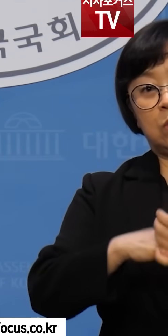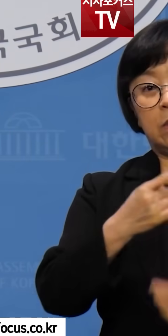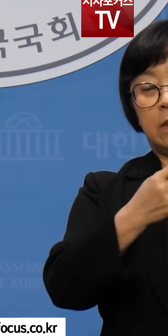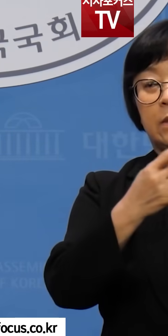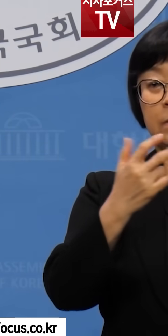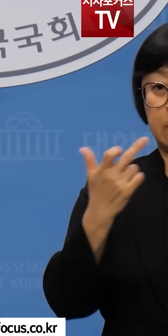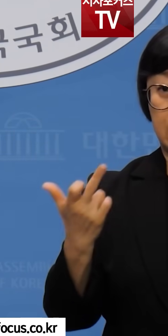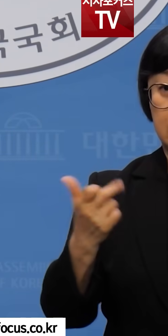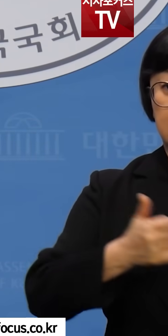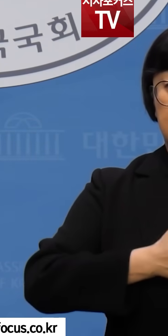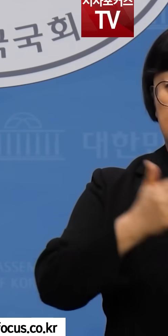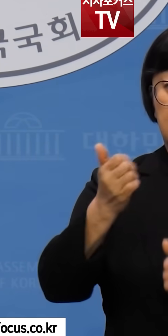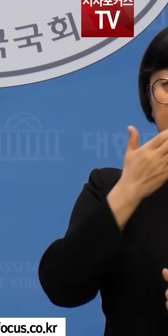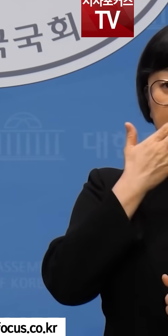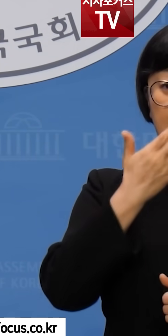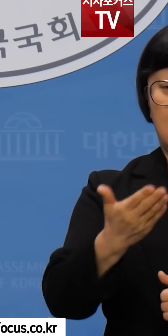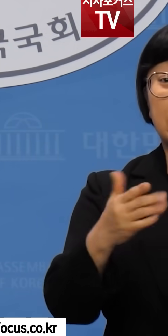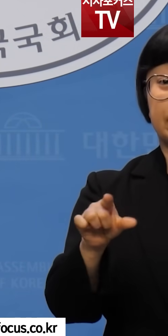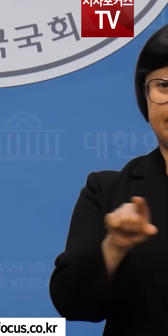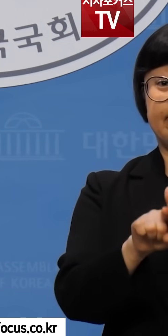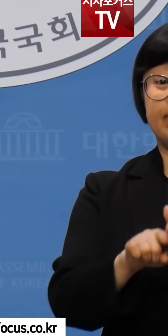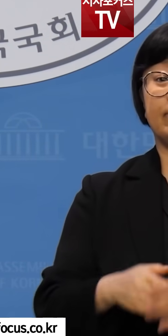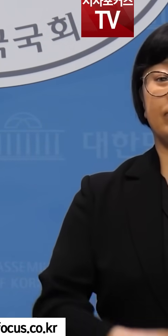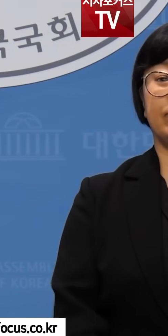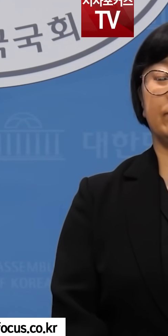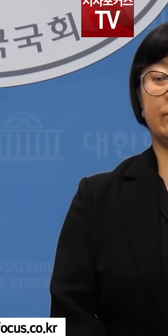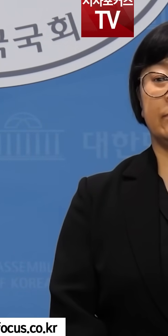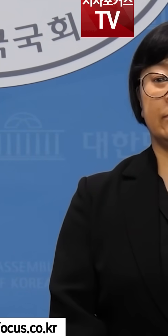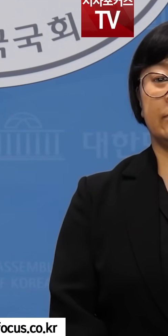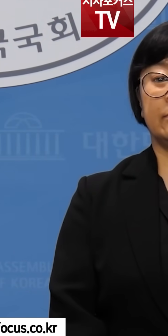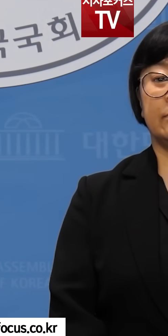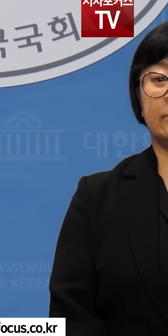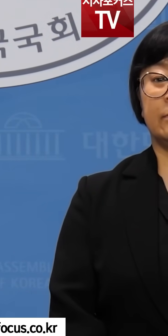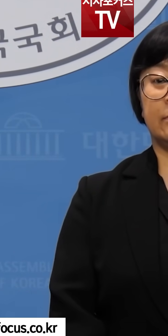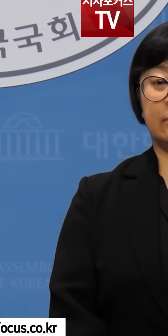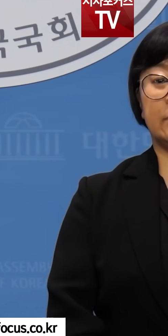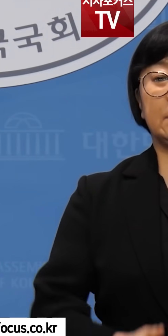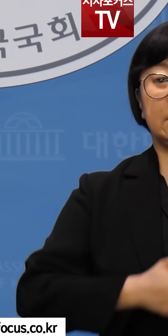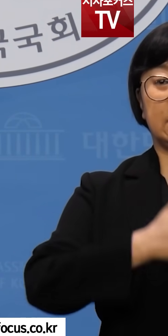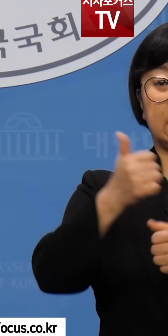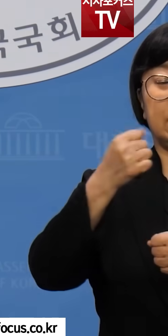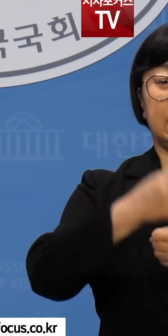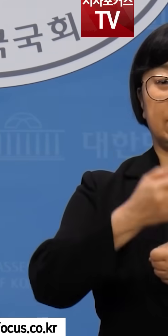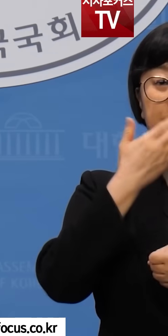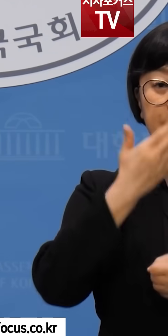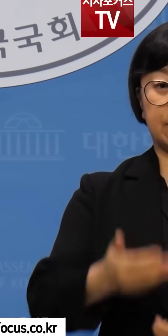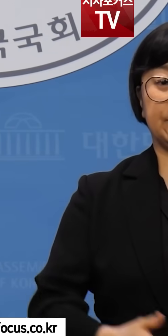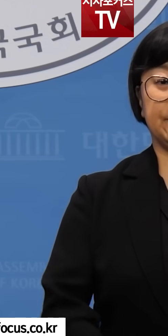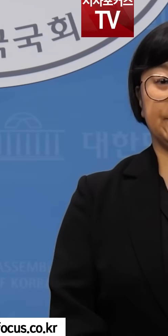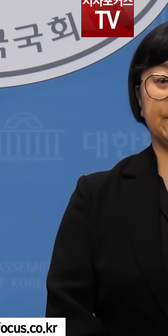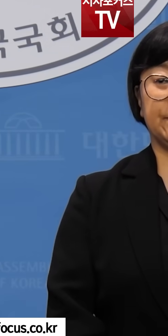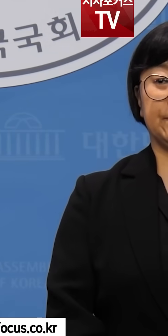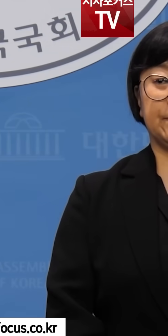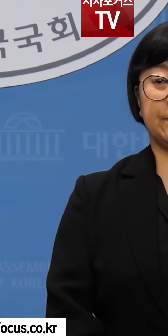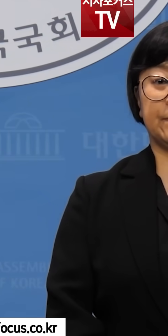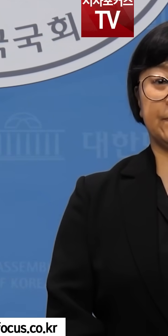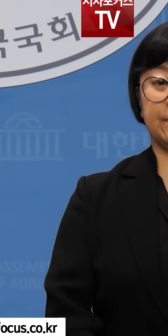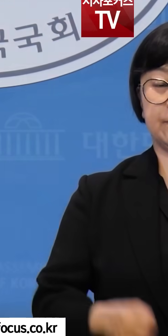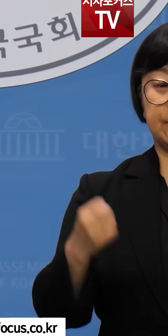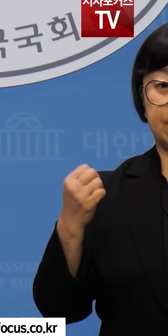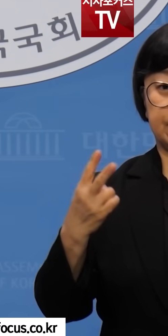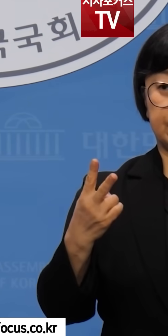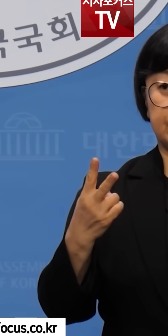일산에서 승리할 것이라고 믿습니다. 아니, 승리를 만들어낼 것입니다. 그리고